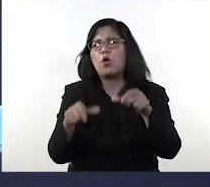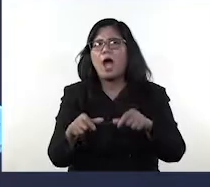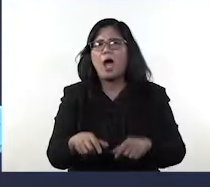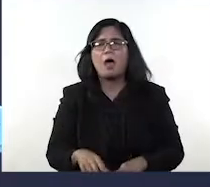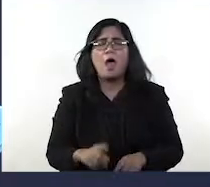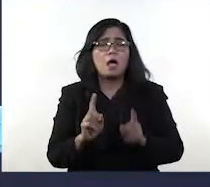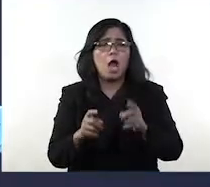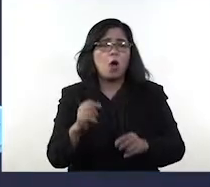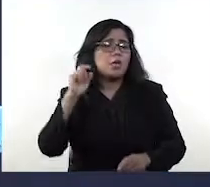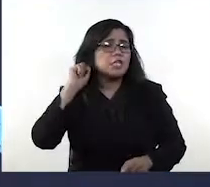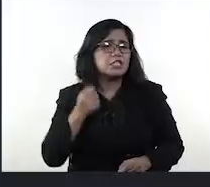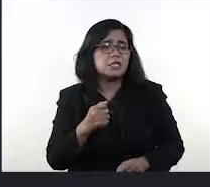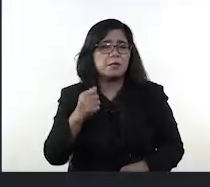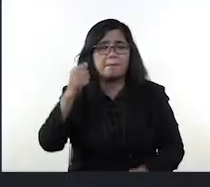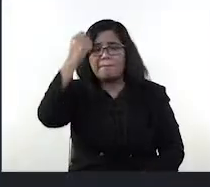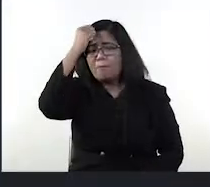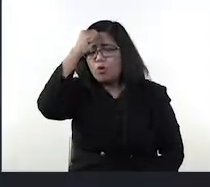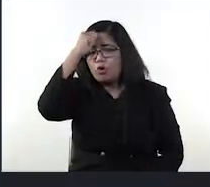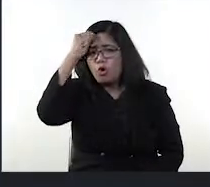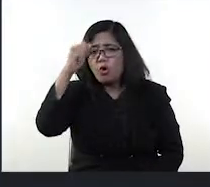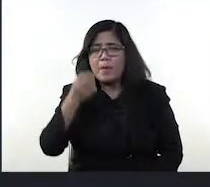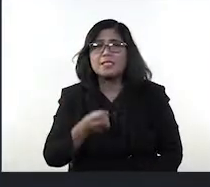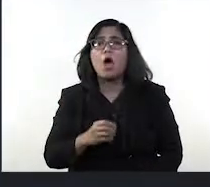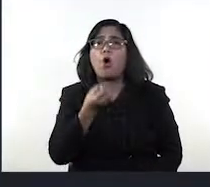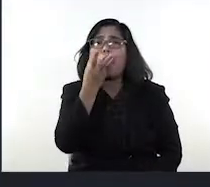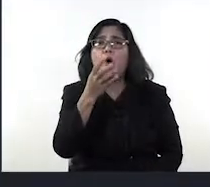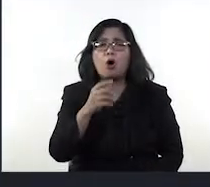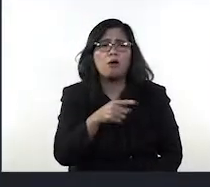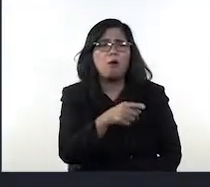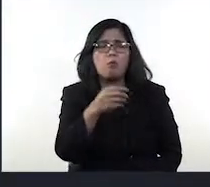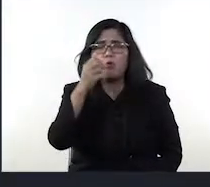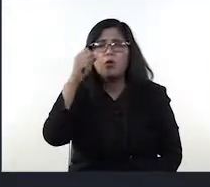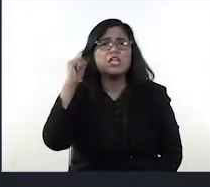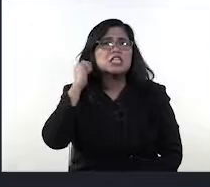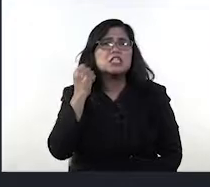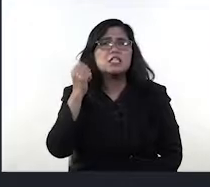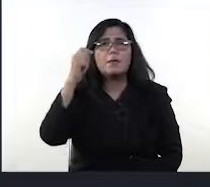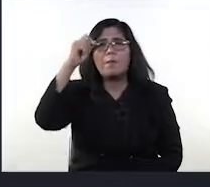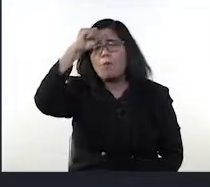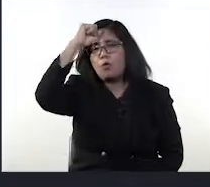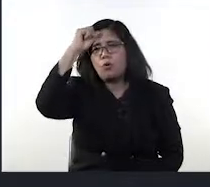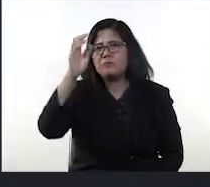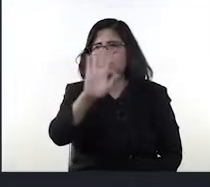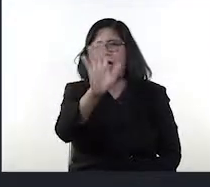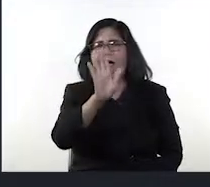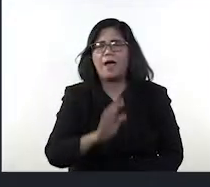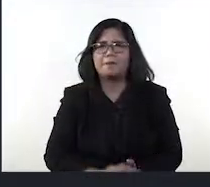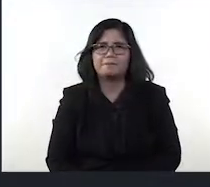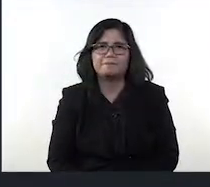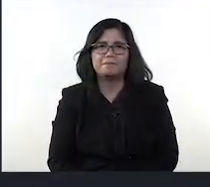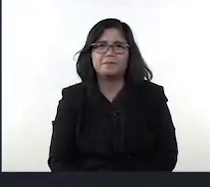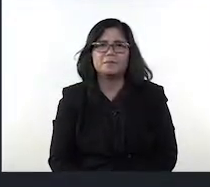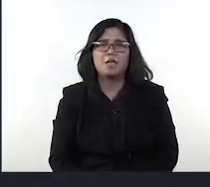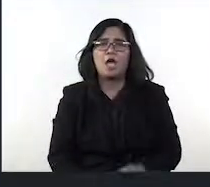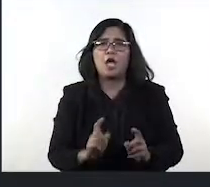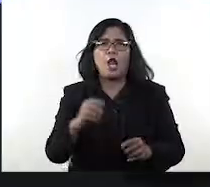semoga istri surabaya.go profil Kamu tuh bego banget sih Hai pemusnah suaminya kepala batu setelah museum capkan kamu kepala